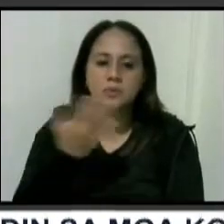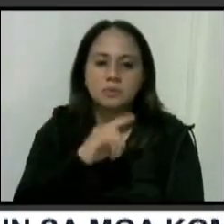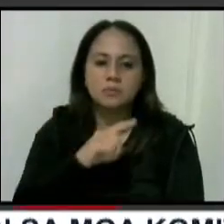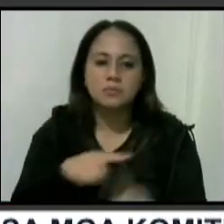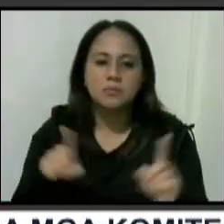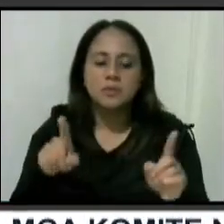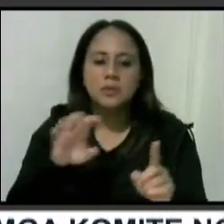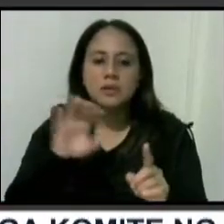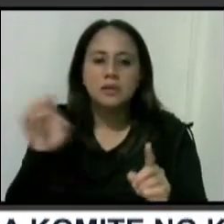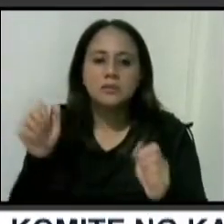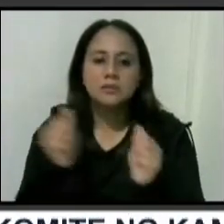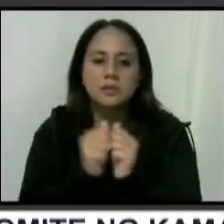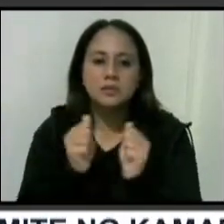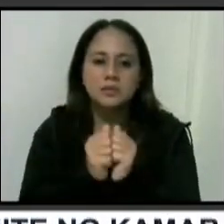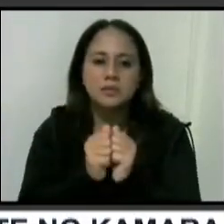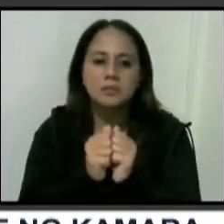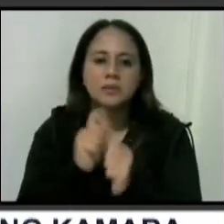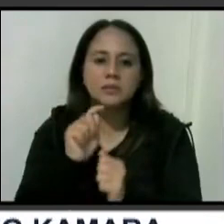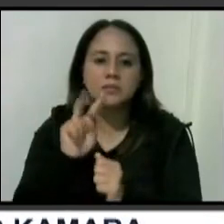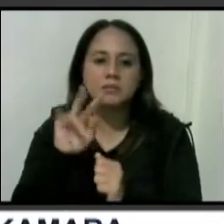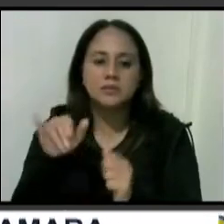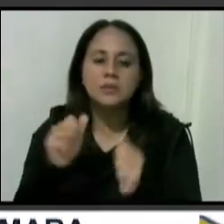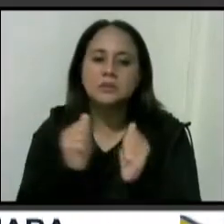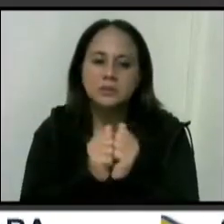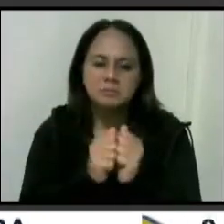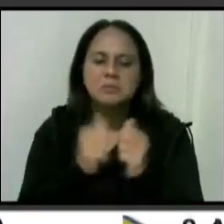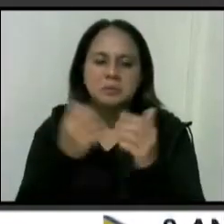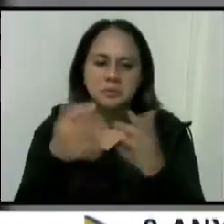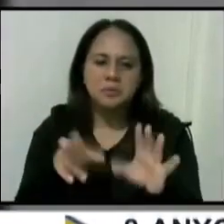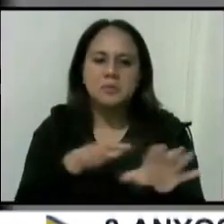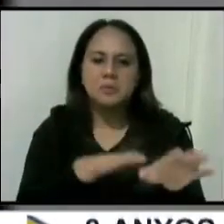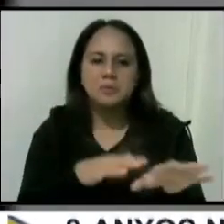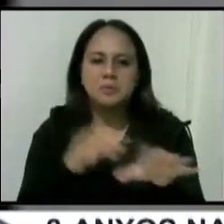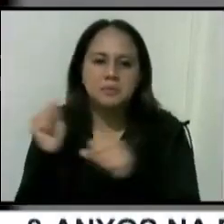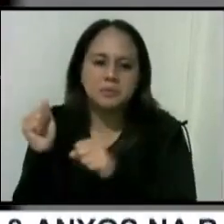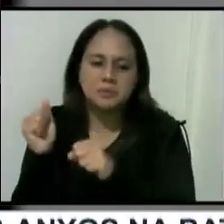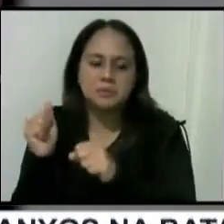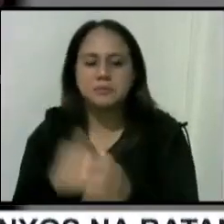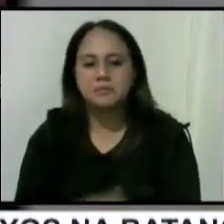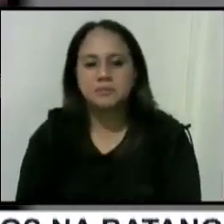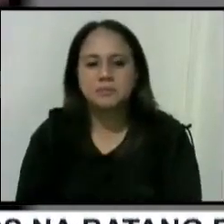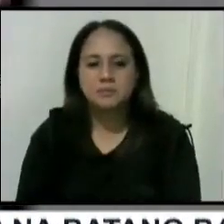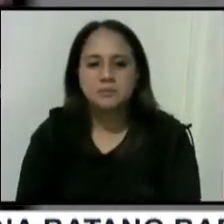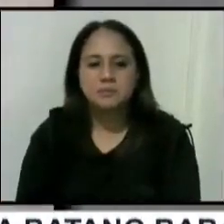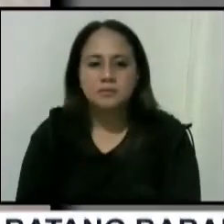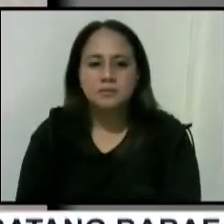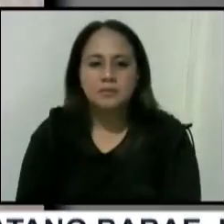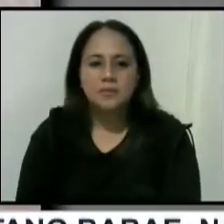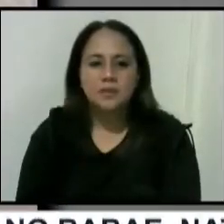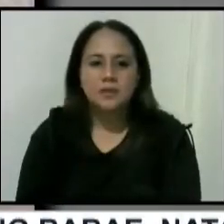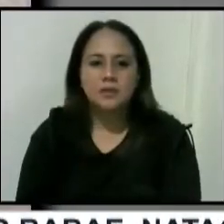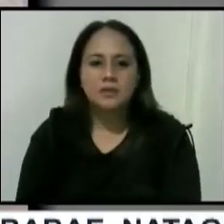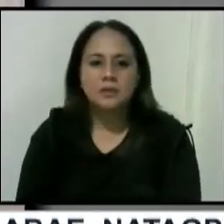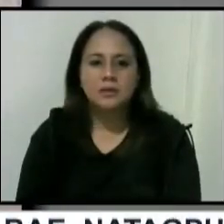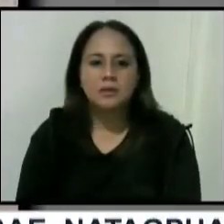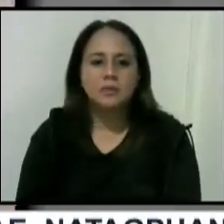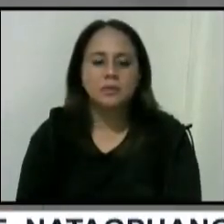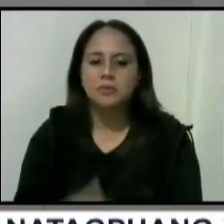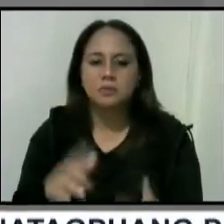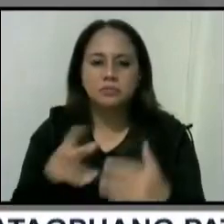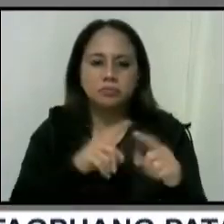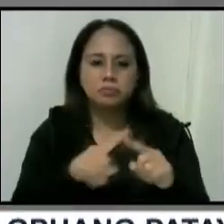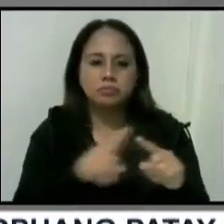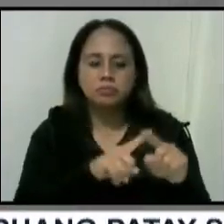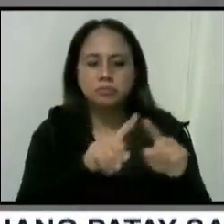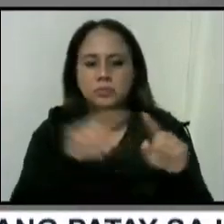ng TVJ, sumunod na rin sa kanilang naging pagbibitiw. Sa kabila ng iba't ibang hamon ngayon sa kanilang